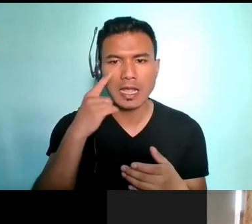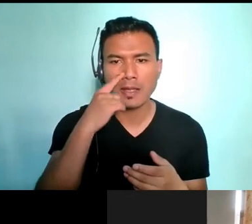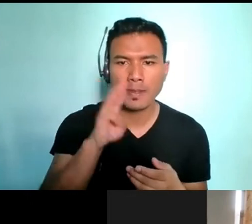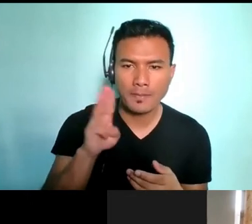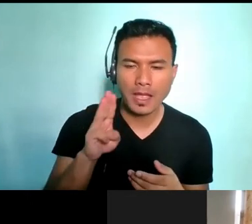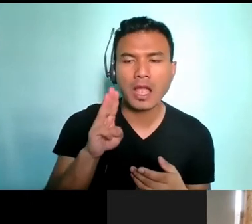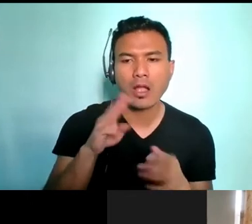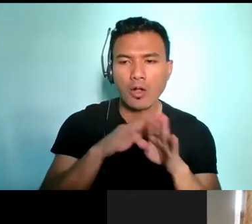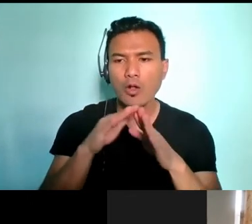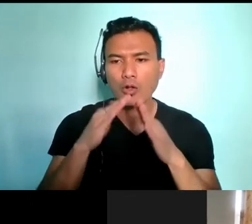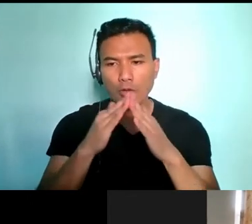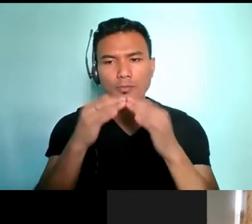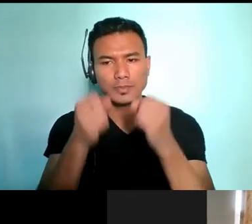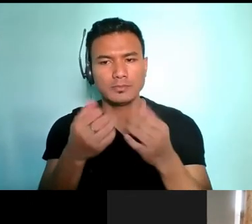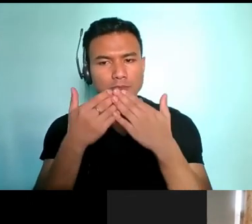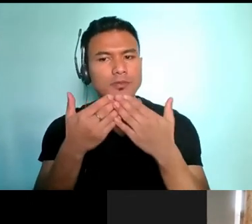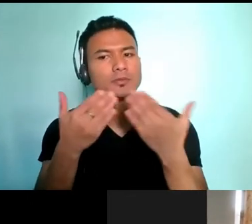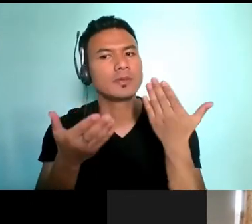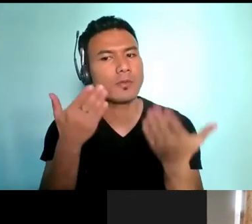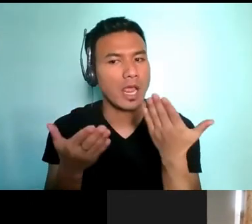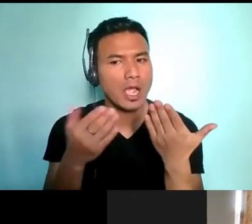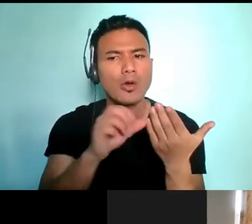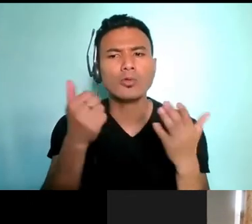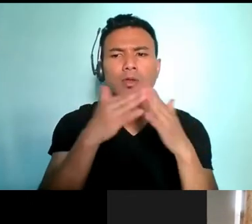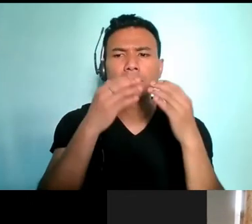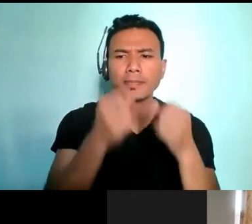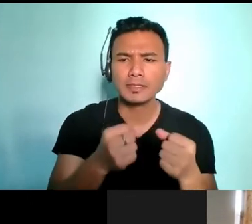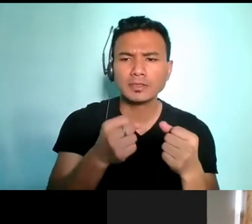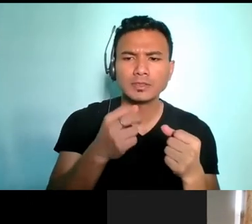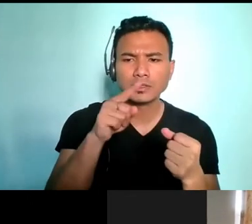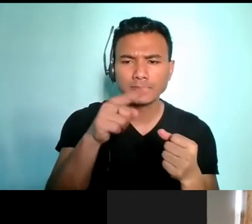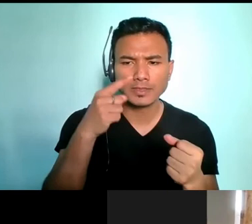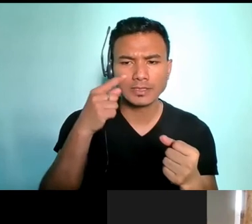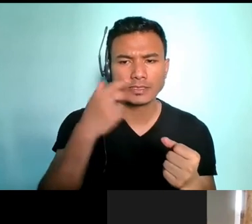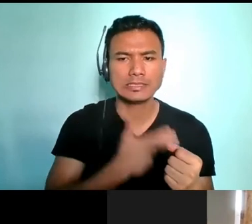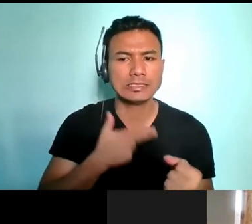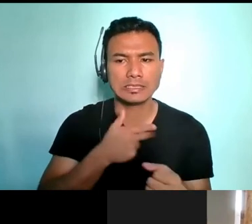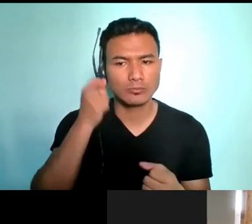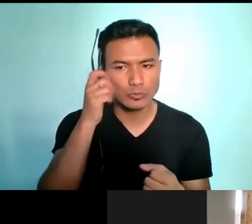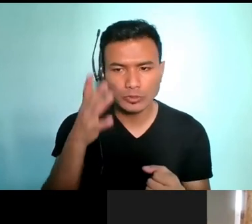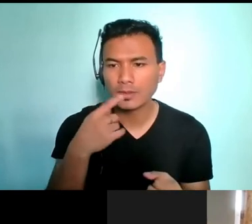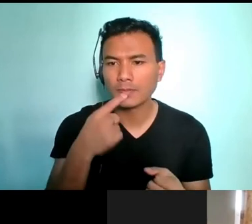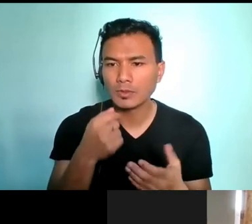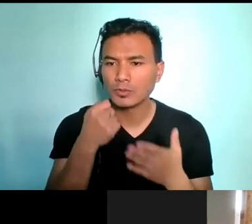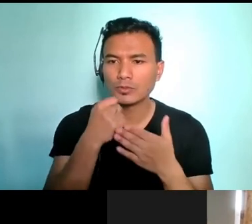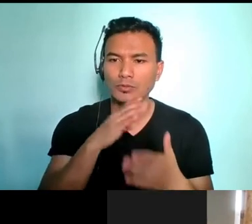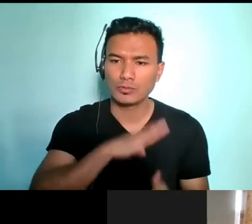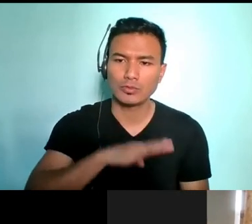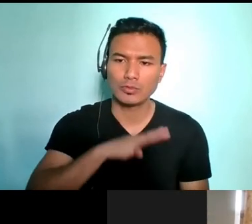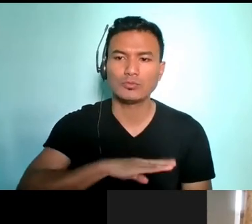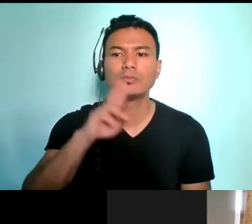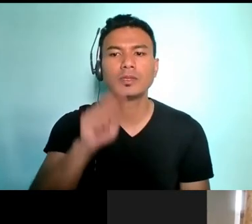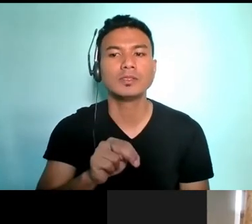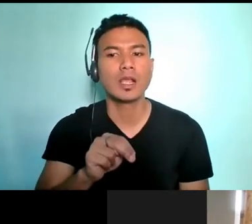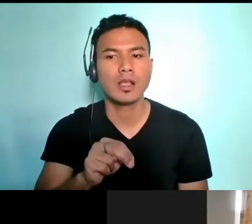पढाइ गरिराख्नेहरू पनि थुप्रैजना हुनुहुन्छ, तिमी अर्काको घरमा बसिरहेछौ, तिमीलाई चित्त नबुझे पनि सहौ है, तिमीलाई चित्त